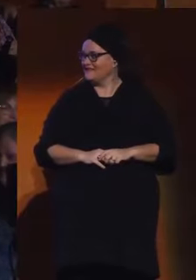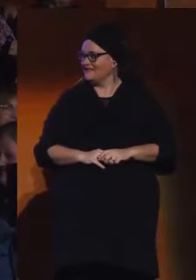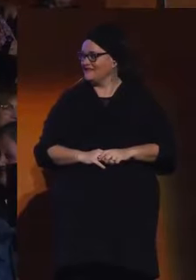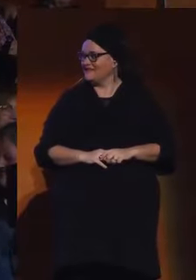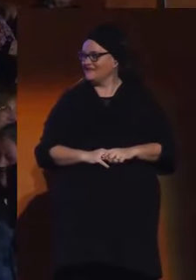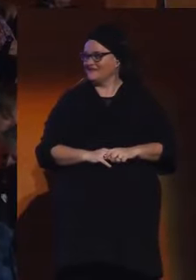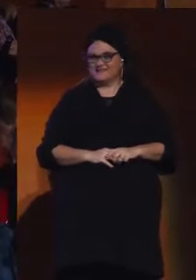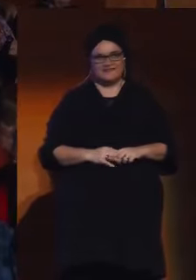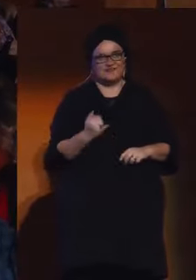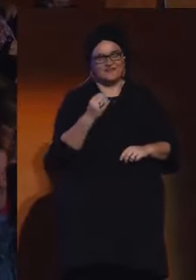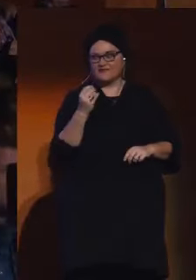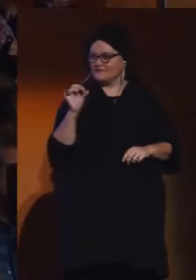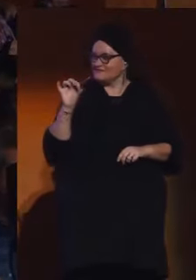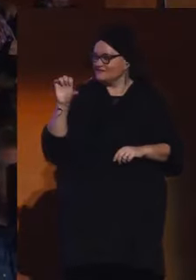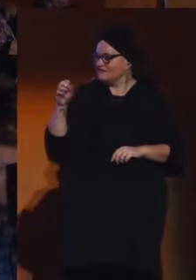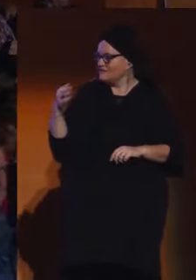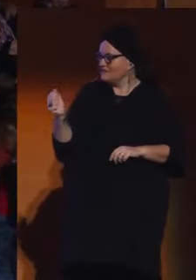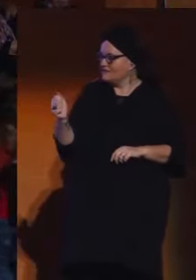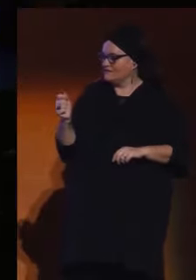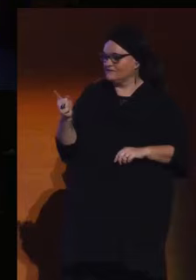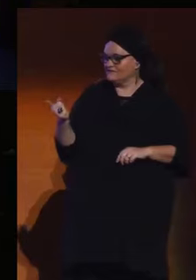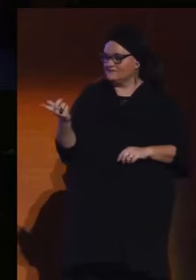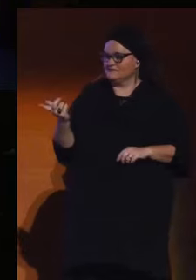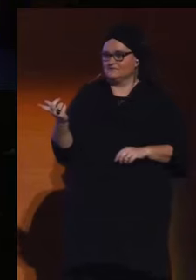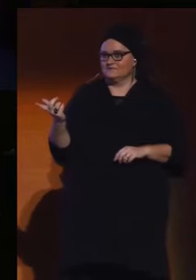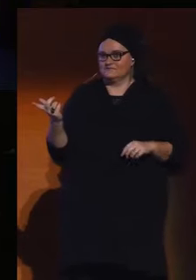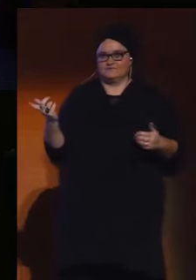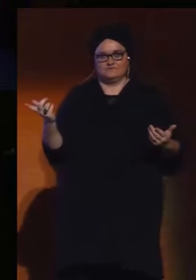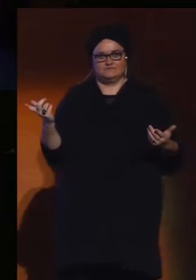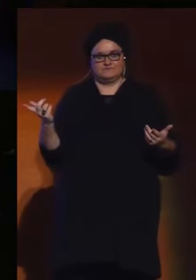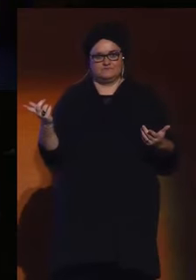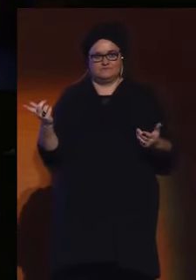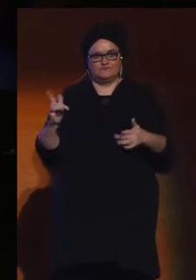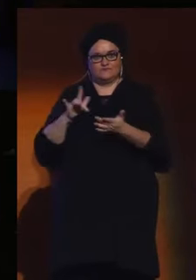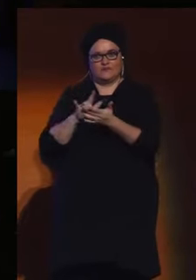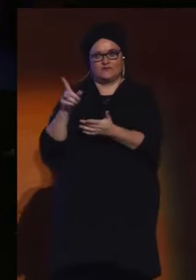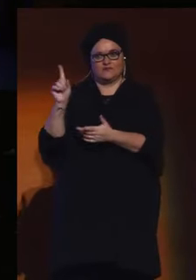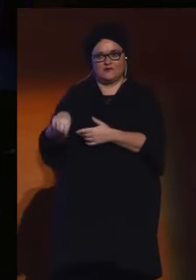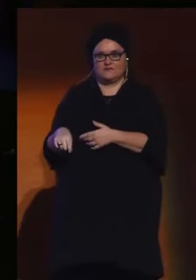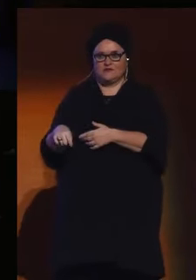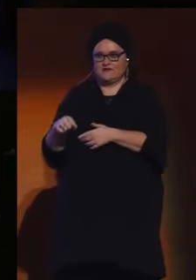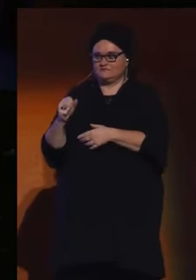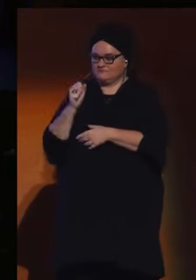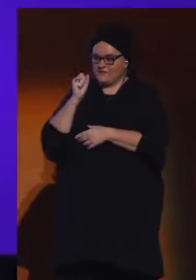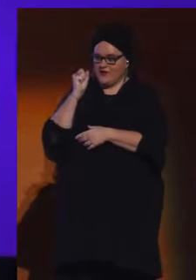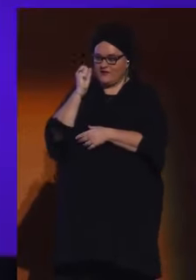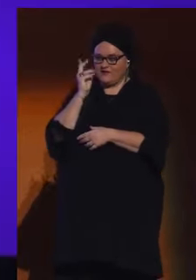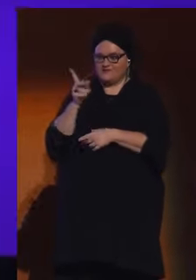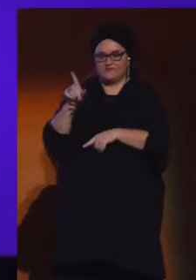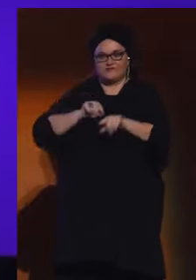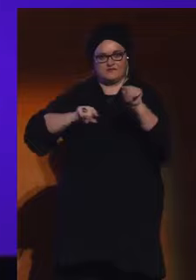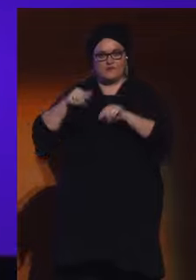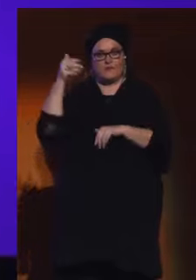Bai, bueno, Joseba, zuri ere egokitu zaizu urte hauetan